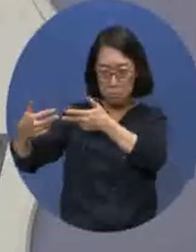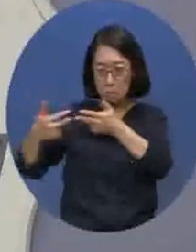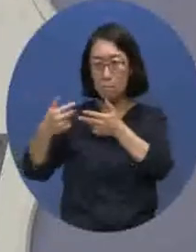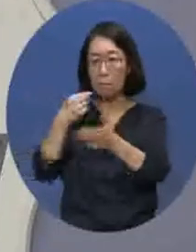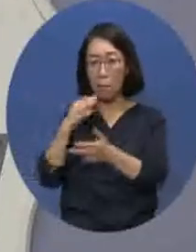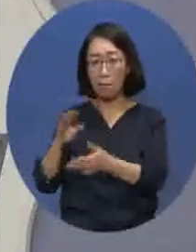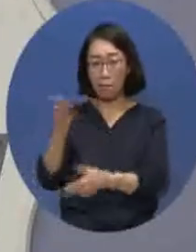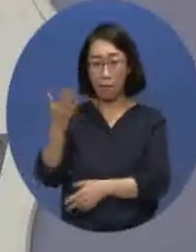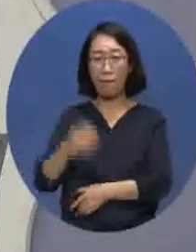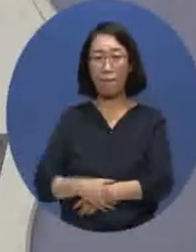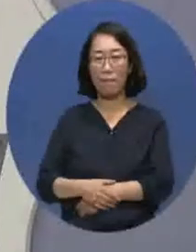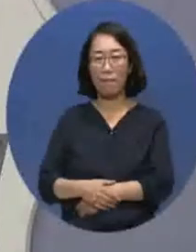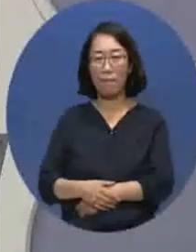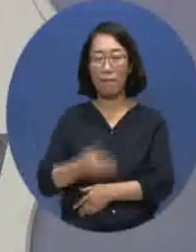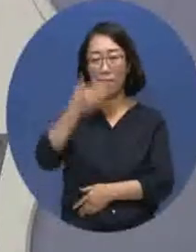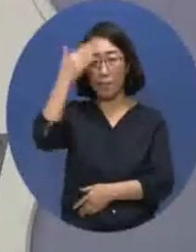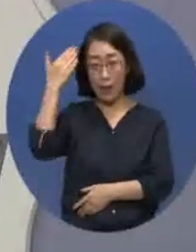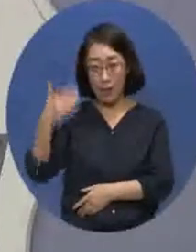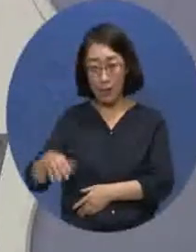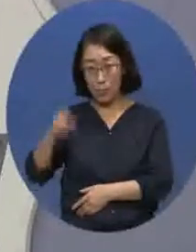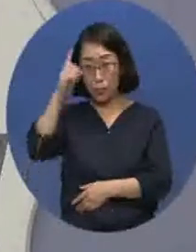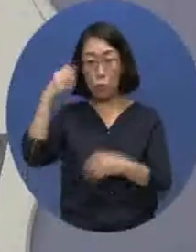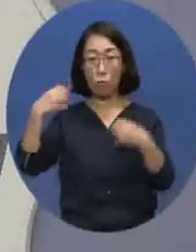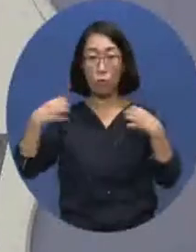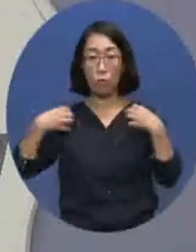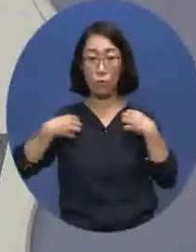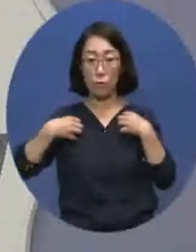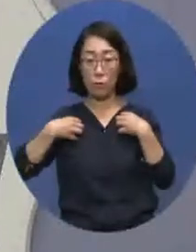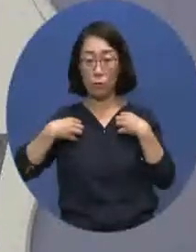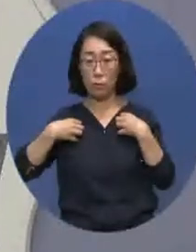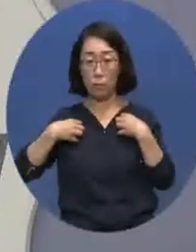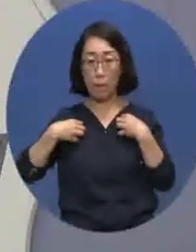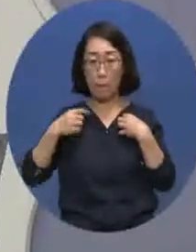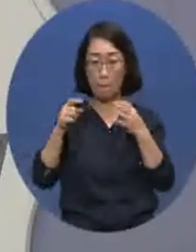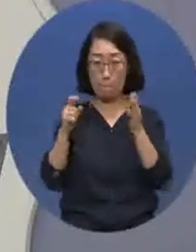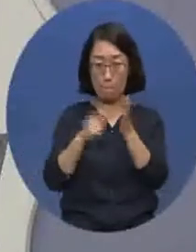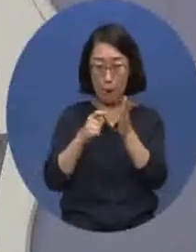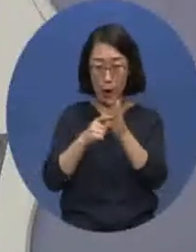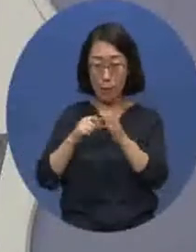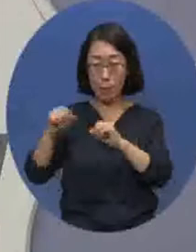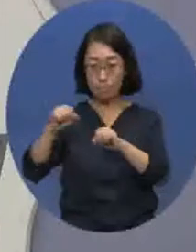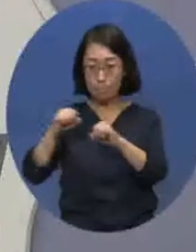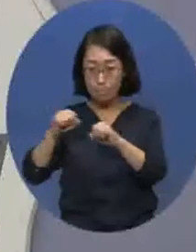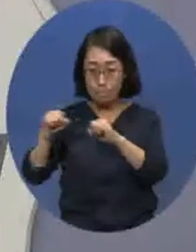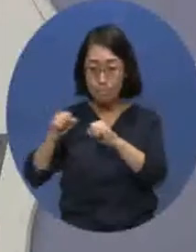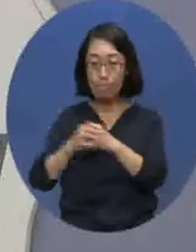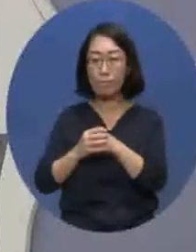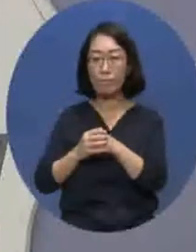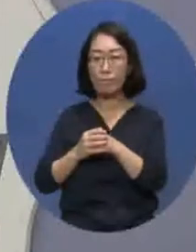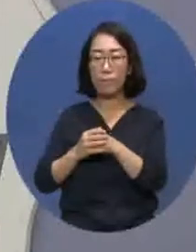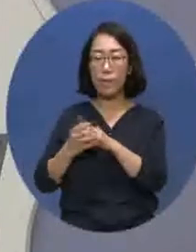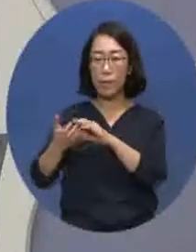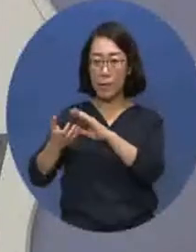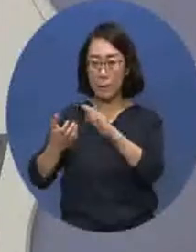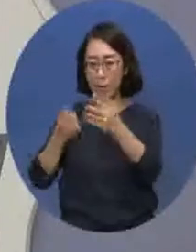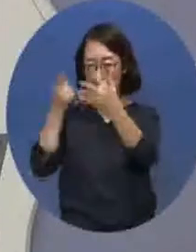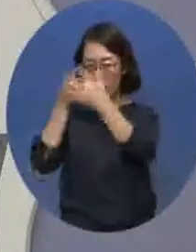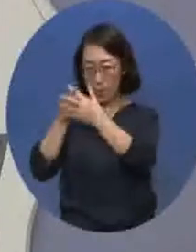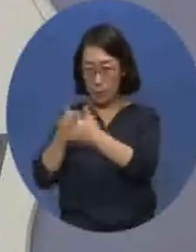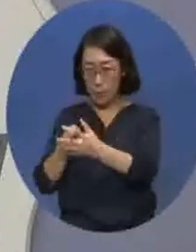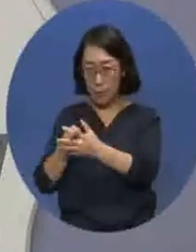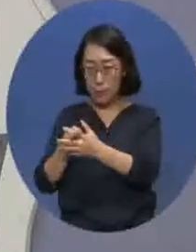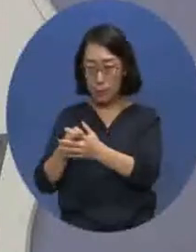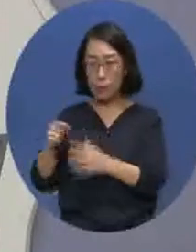다행히 우리 정보에서는 정말 발 빠르게 또 그리고 그런 이미 미래를 예측했던